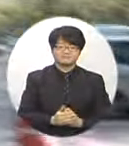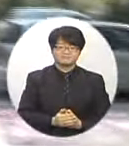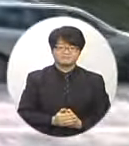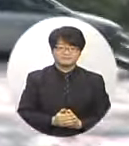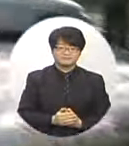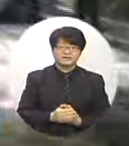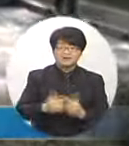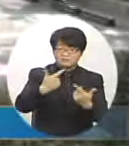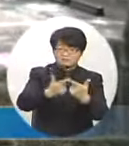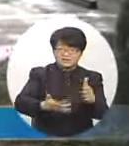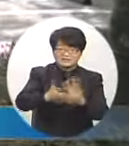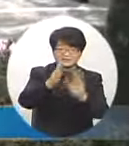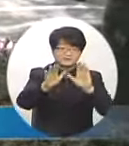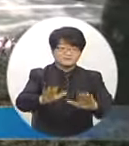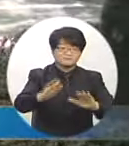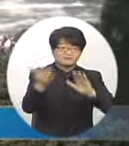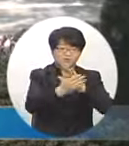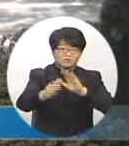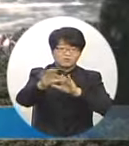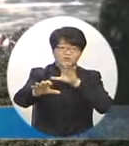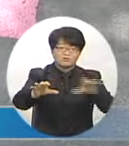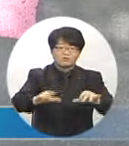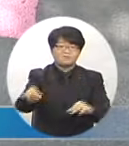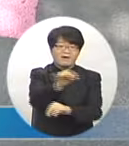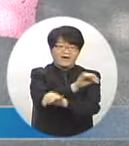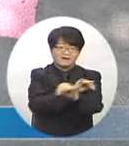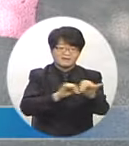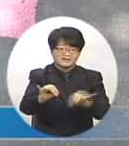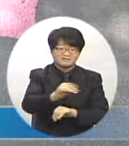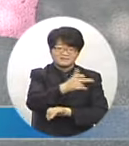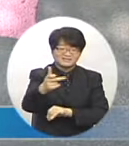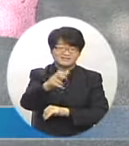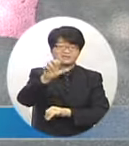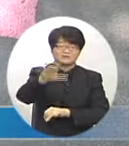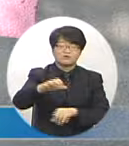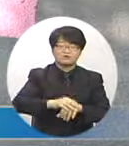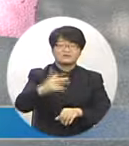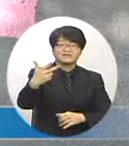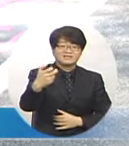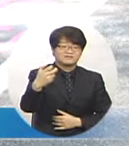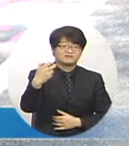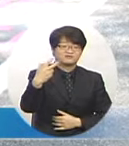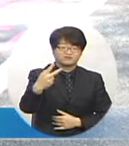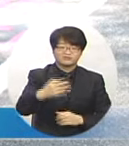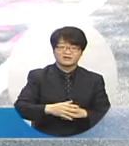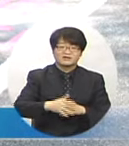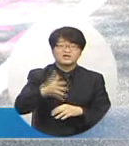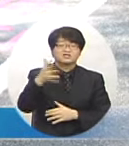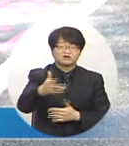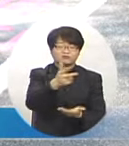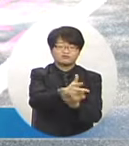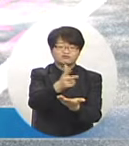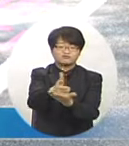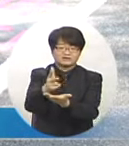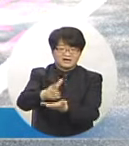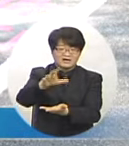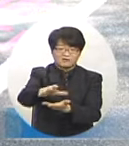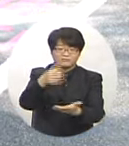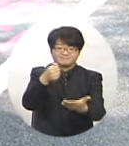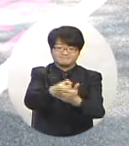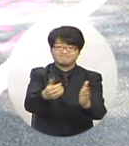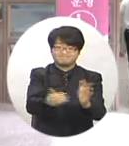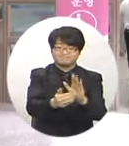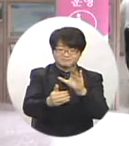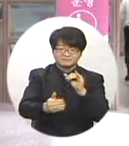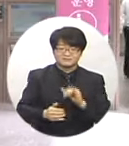이와 함께 부산시는 현재가 공공기관과 백화점, 대형마트 등에 총 72면의 임산부 전용 주차 구역을 지정해두고